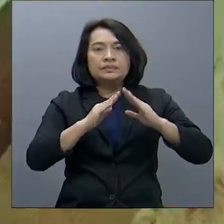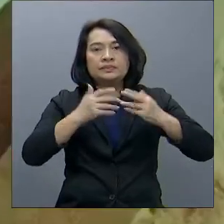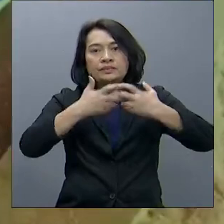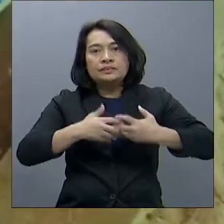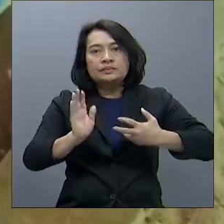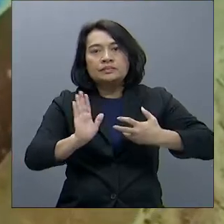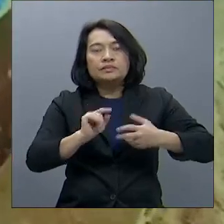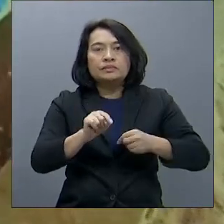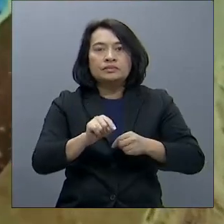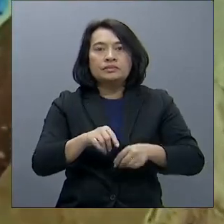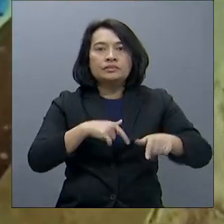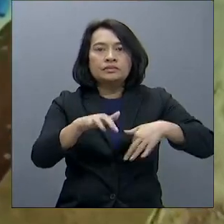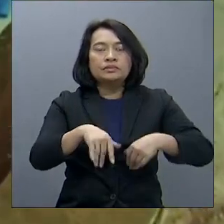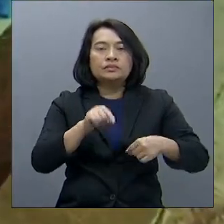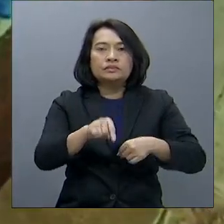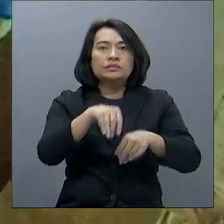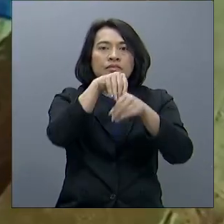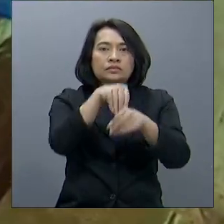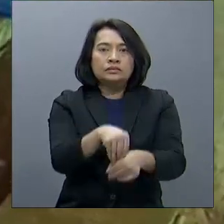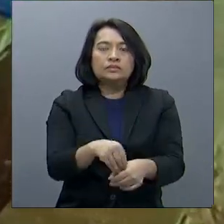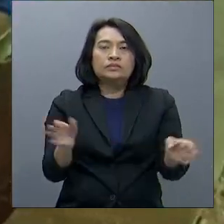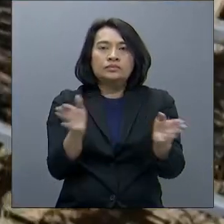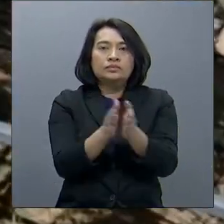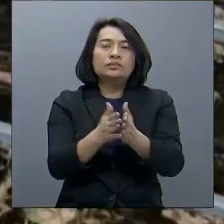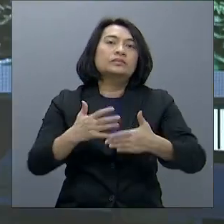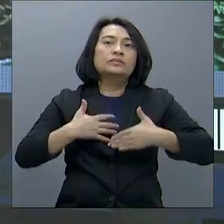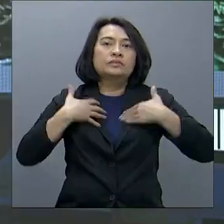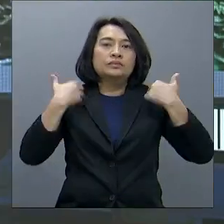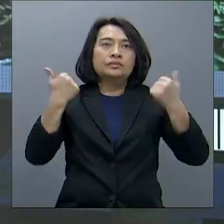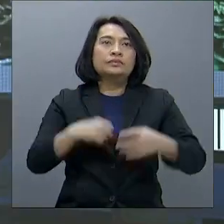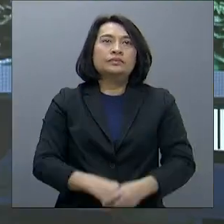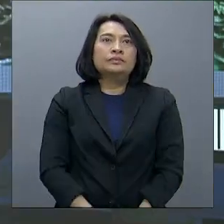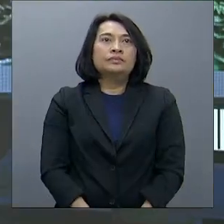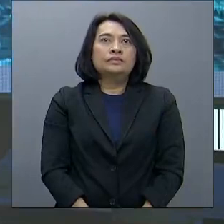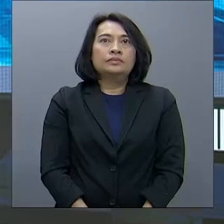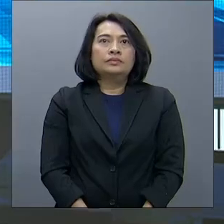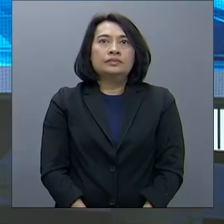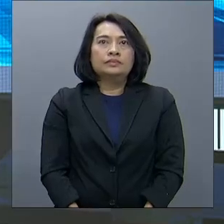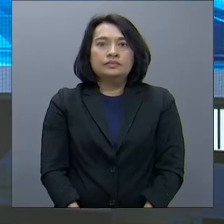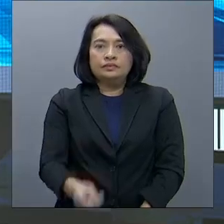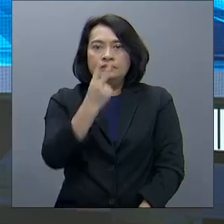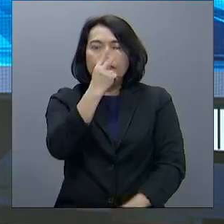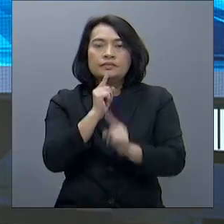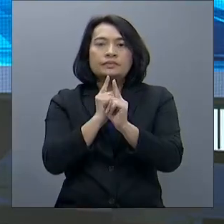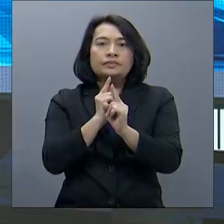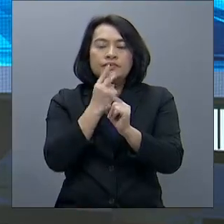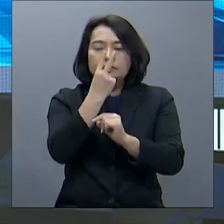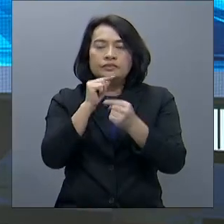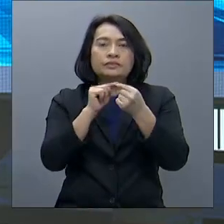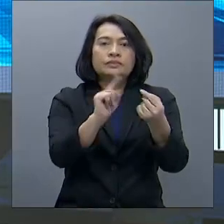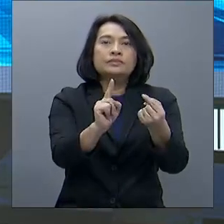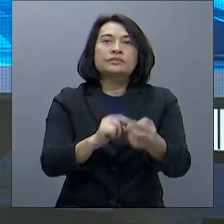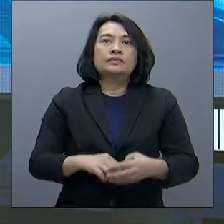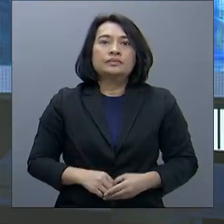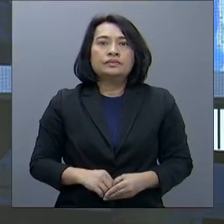นต้องอยู่ควบคู่กันไปได้แบบมีความสุขค่ะเอาล่ะคุณผู้ชมคะมาดูเรื่องนี้กันหน่อยค่ะเราเคยสัญญาใช่ไหมคะว่